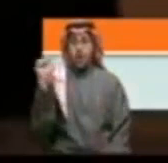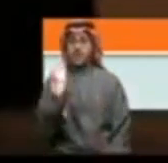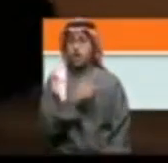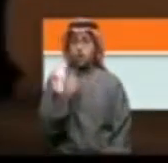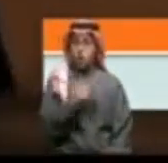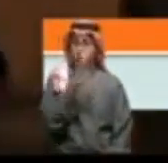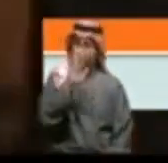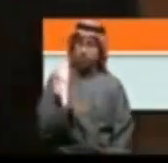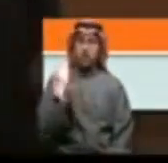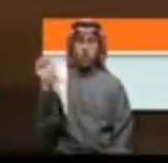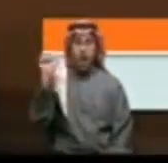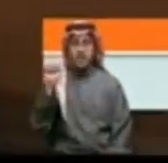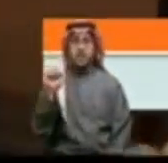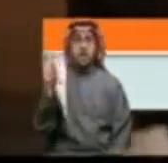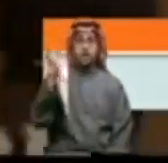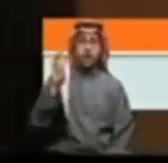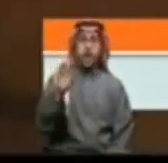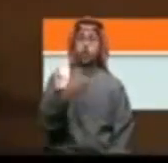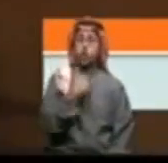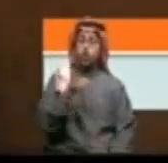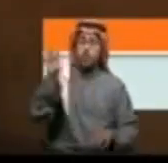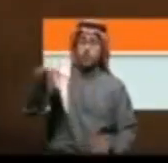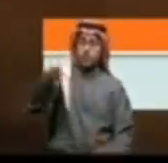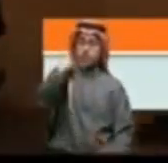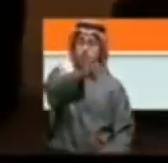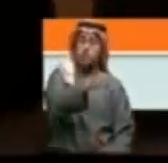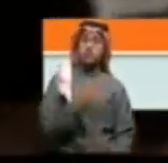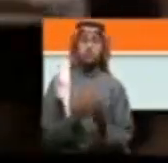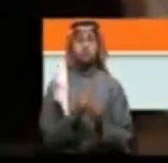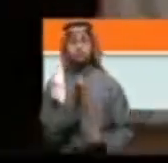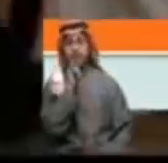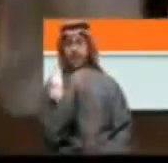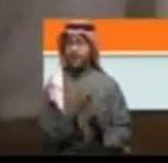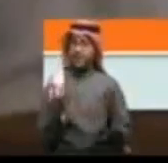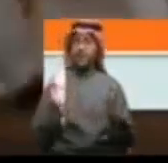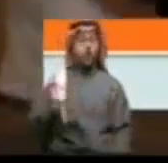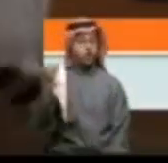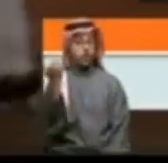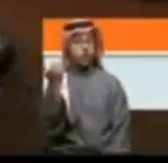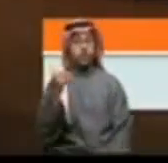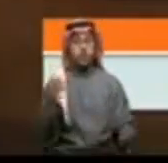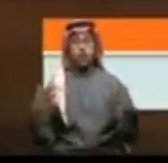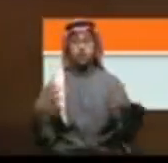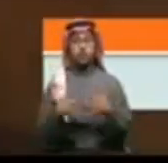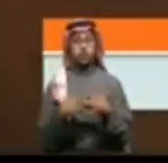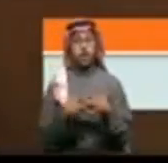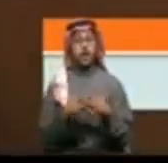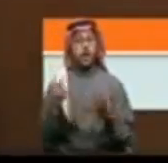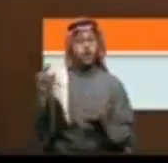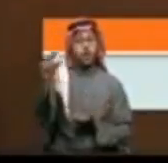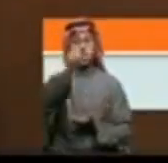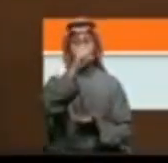وبعض المؤسسات الخاصة لمشاركة الزوار الكرام. لا ننسى أيضا جزء مهم جدا، مشاركة الأجنحة